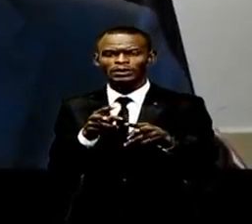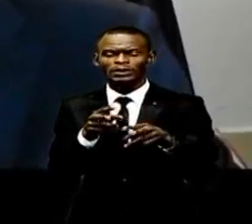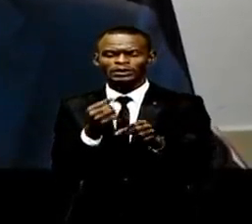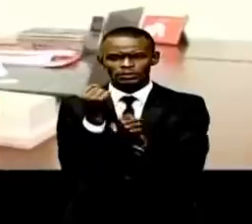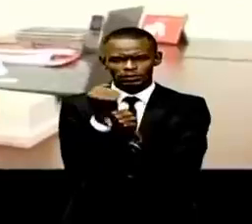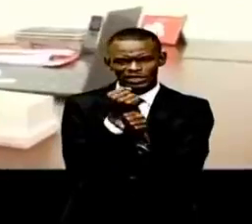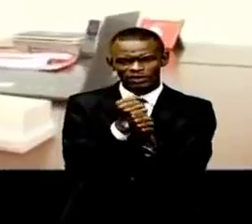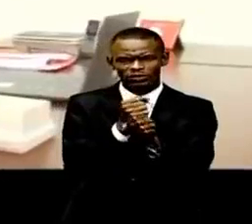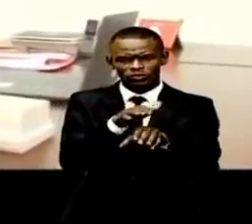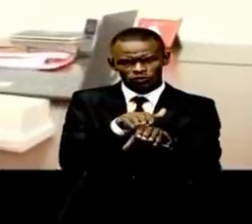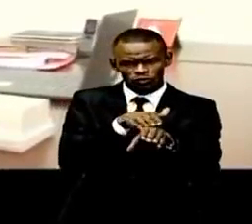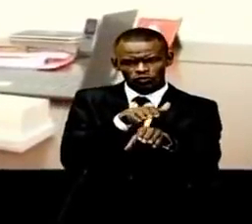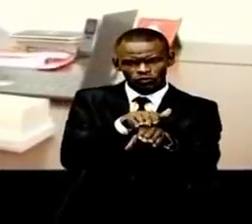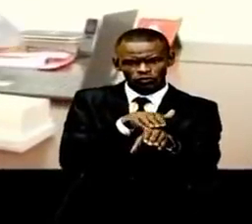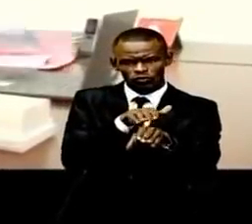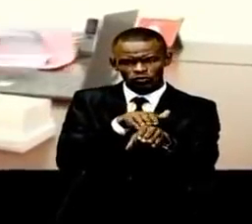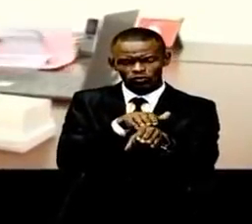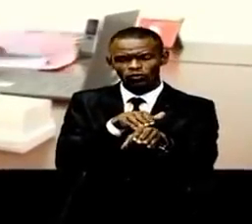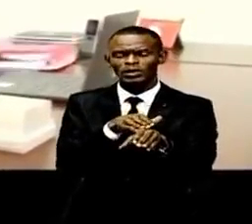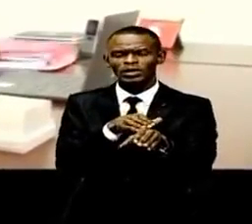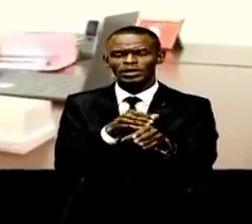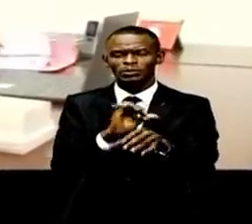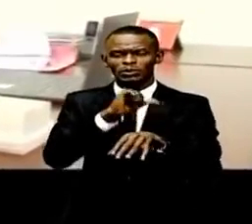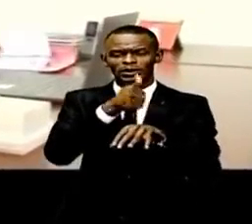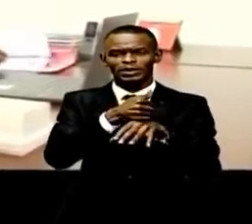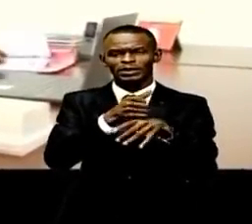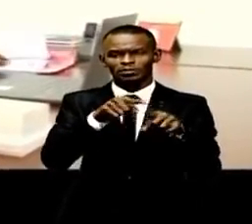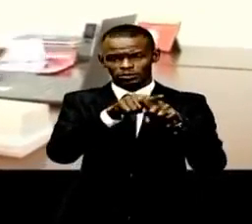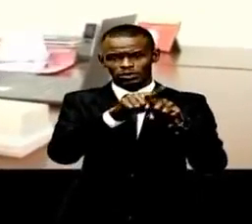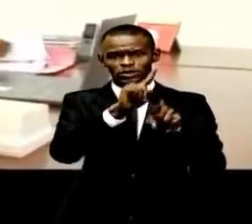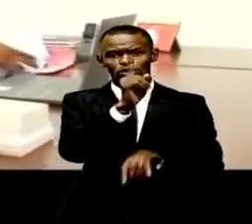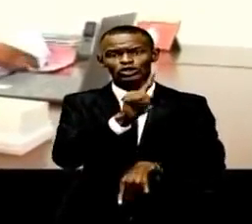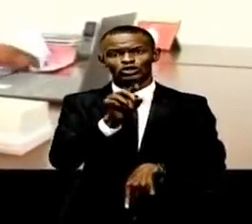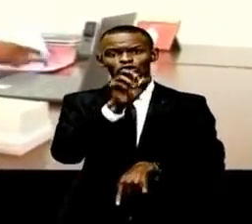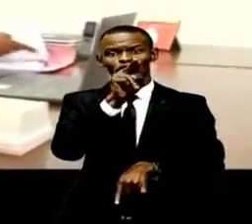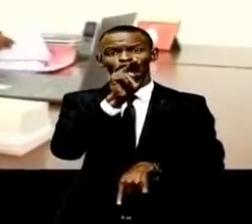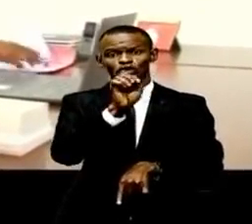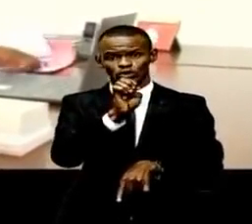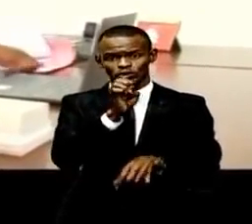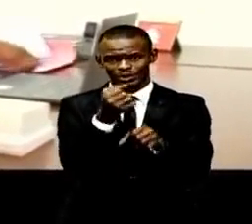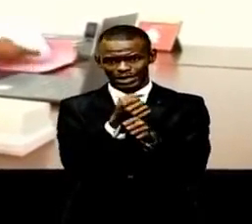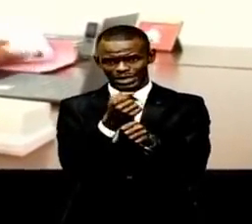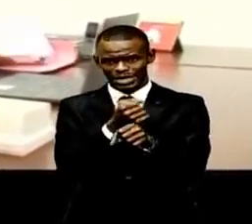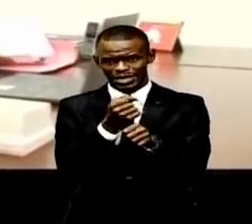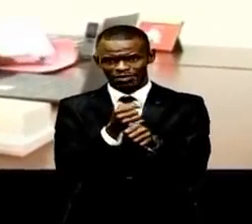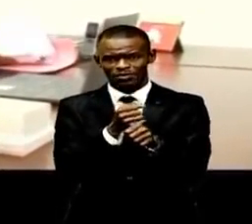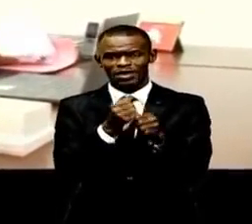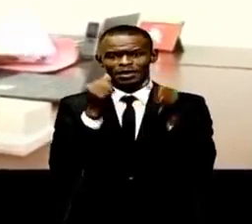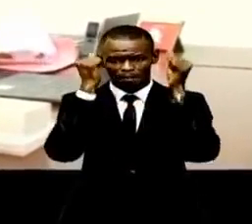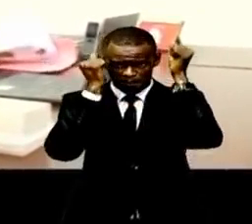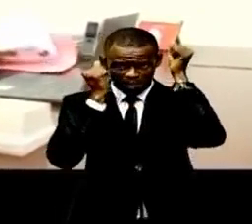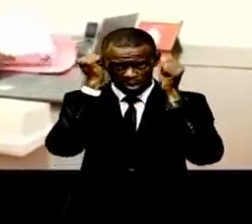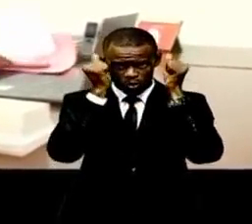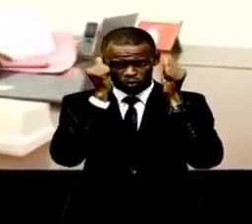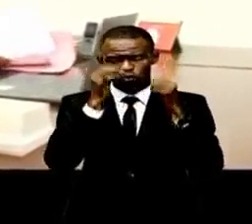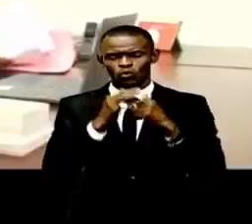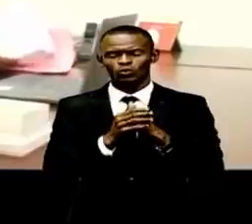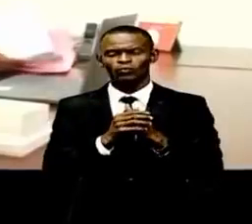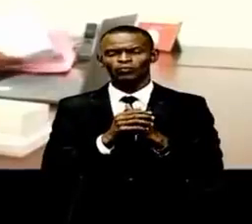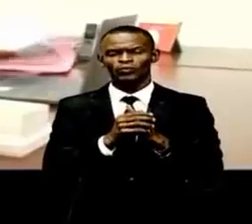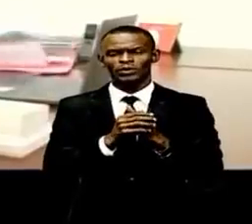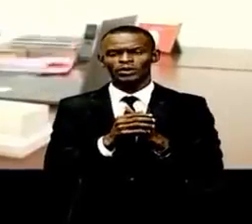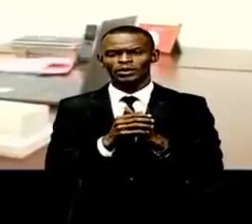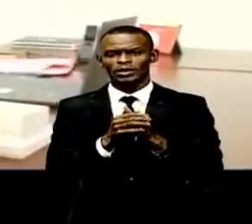Maluku entre l'AZS et la société Strategos LLLC, à la feuille de route relative à